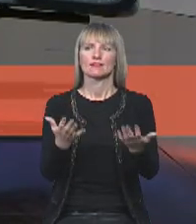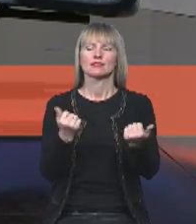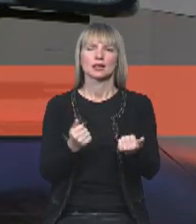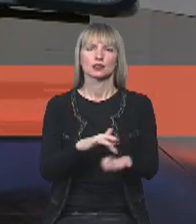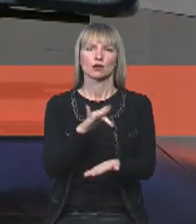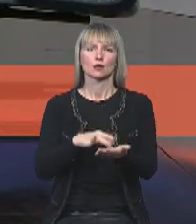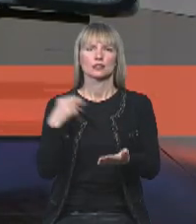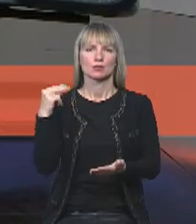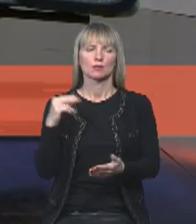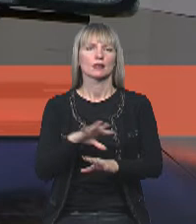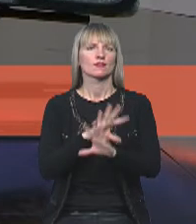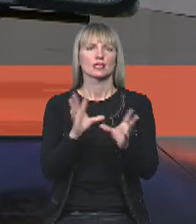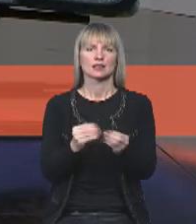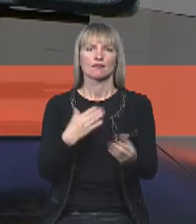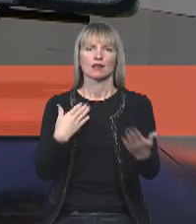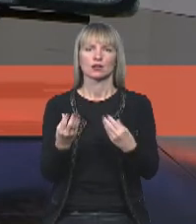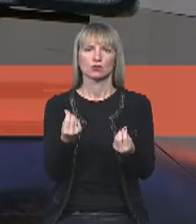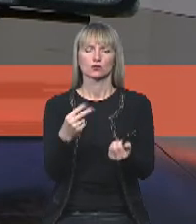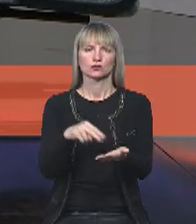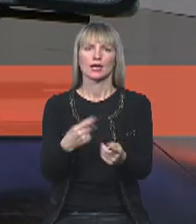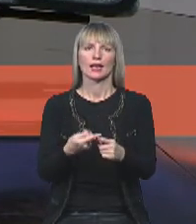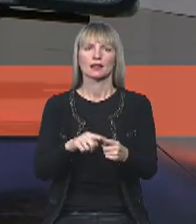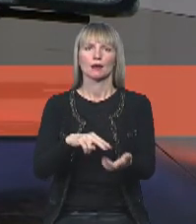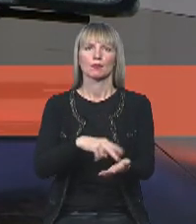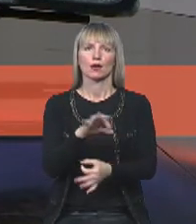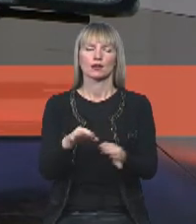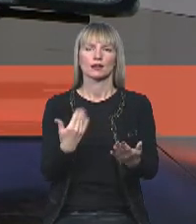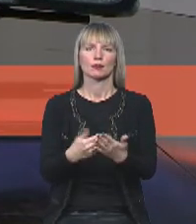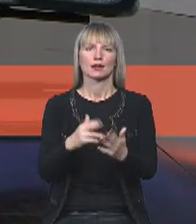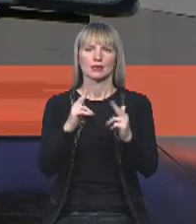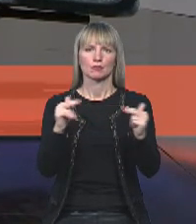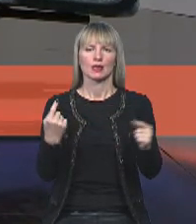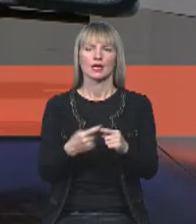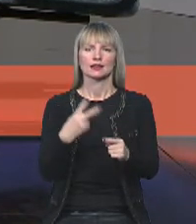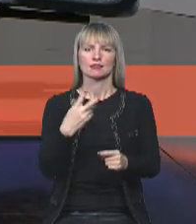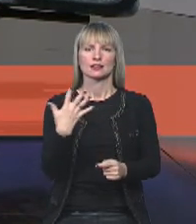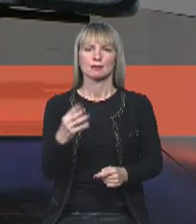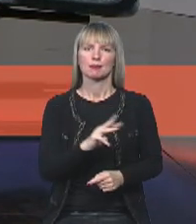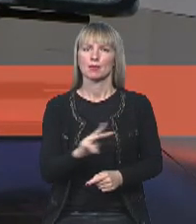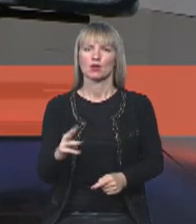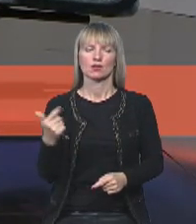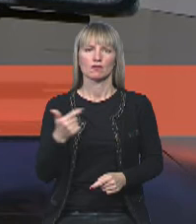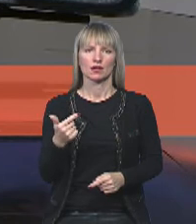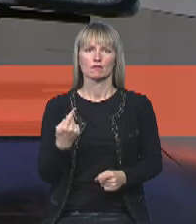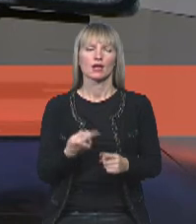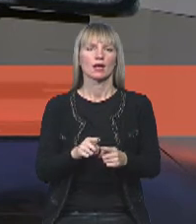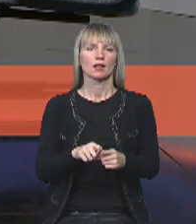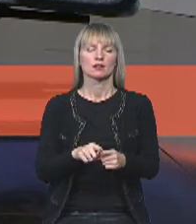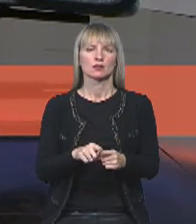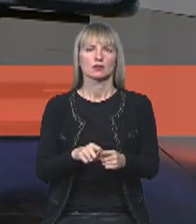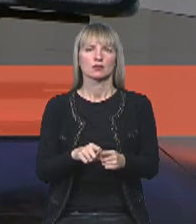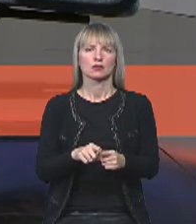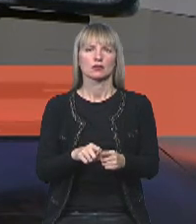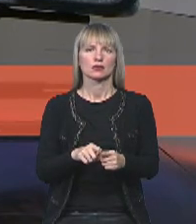місто Запоріжжя і взагалі от відносно вартості проєкту, наприклад, Дніпра, то це 25 мільйонів гривень. І це повний цикл? Ні,